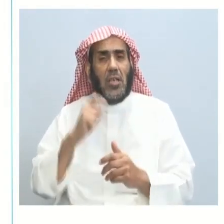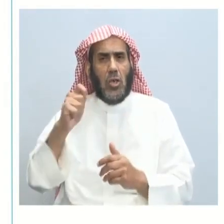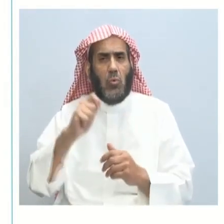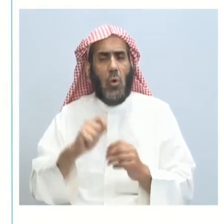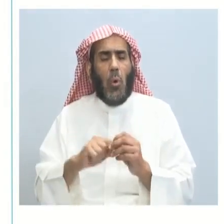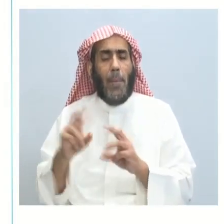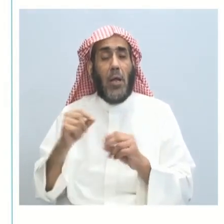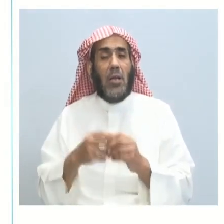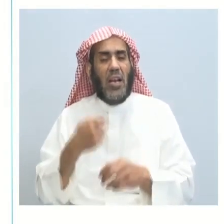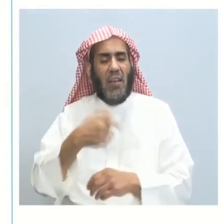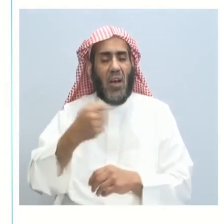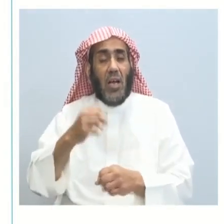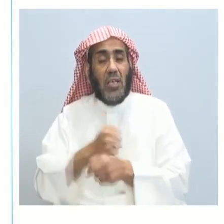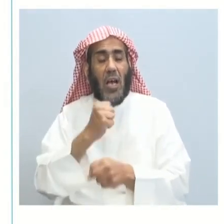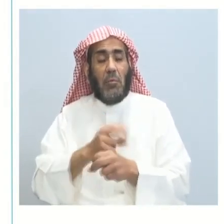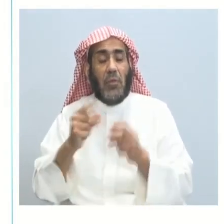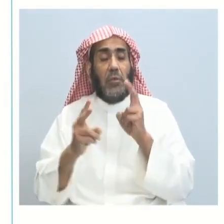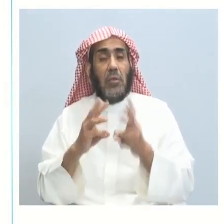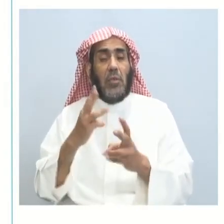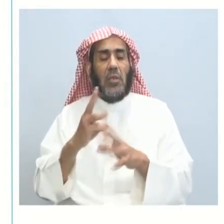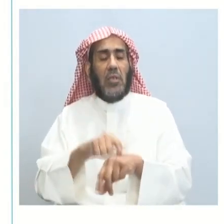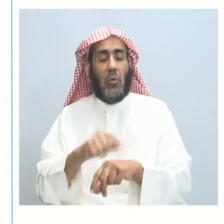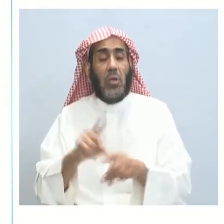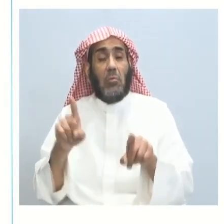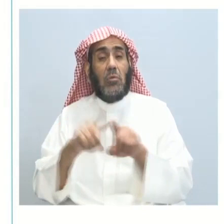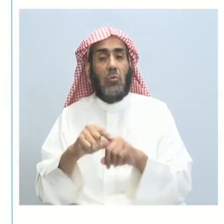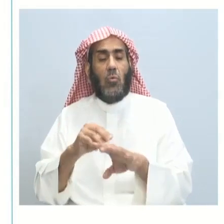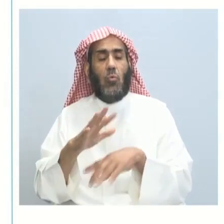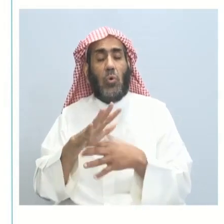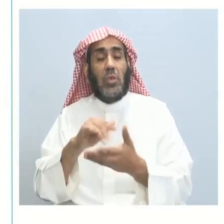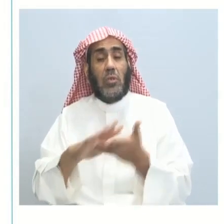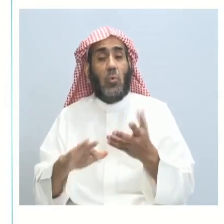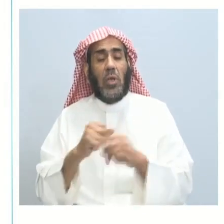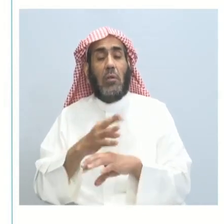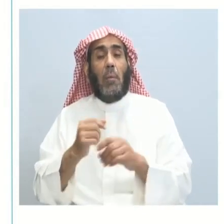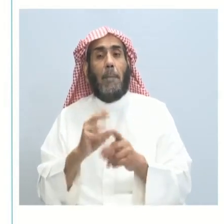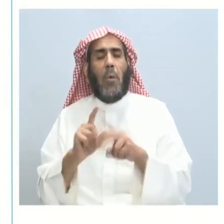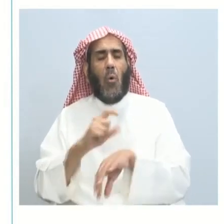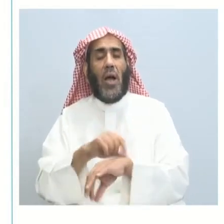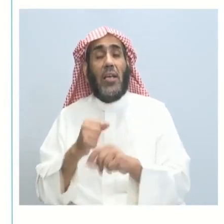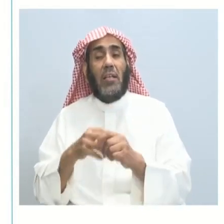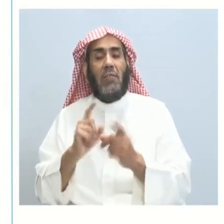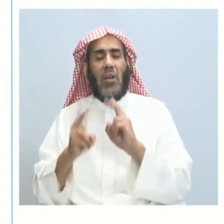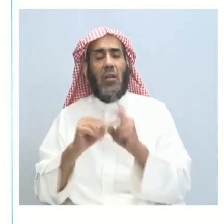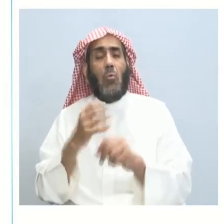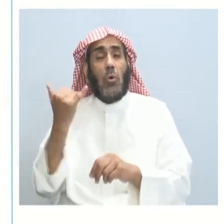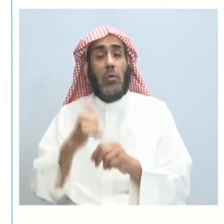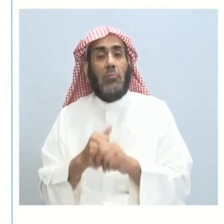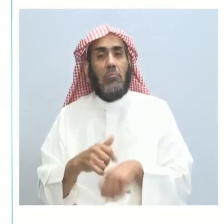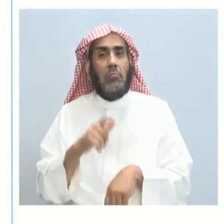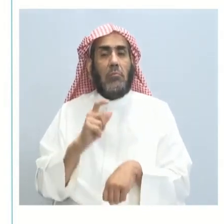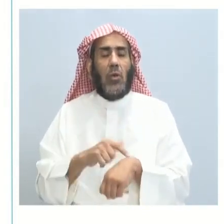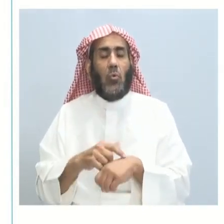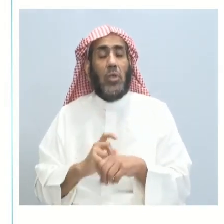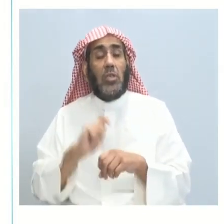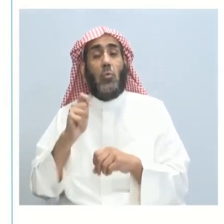والمعايير نفقات اقامه الفعاليه التوقيت المناسب وجدوله مواعيد الفعاليه نحن ذكرنا مهم جدا ان تكون